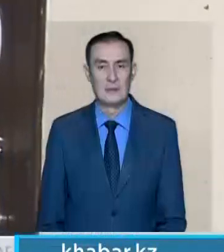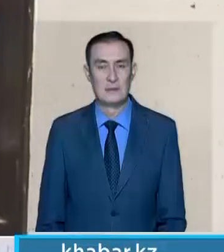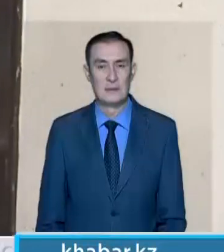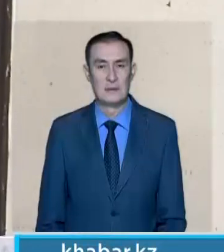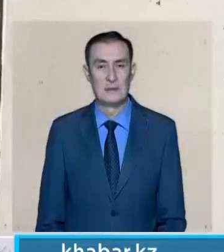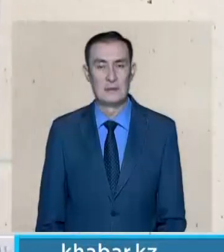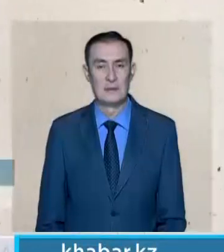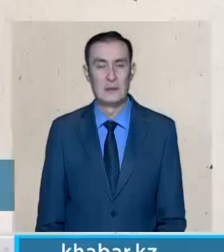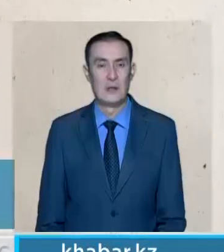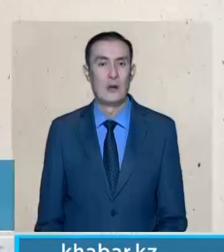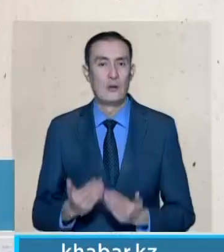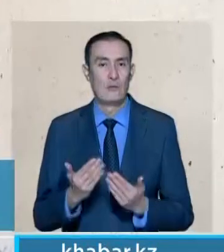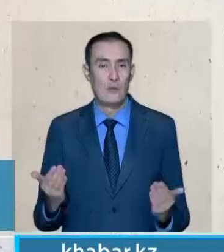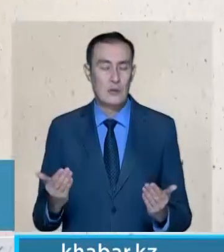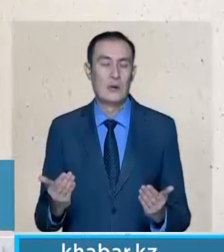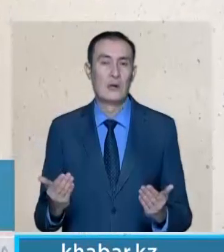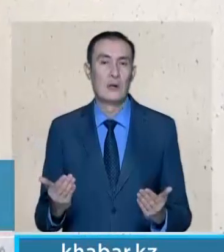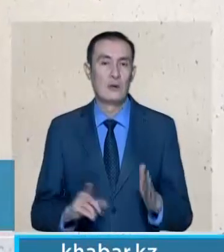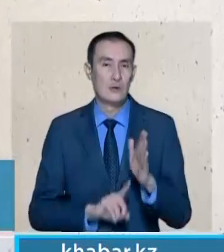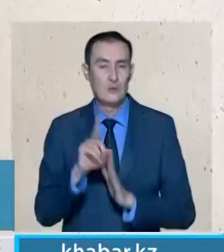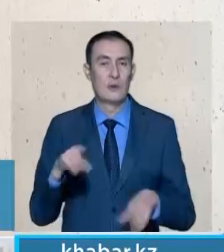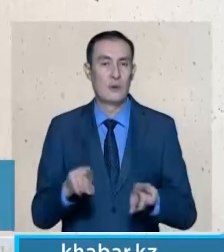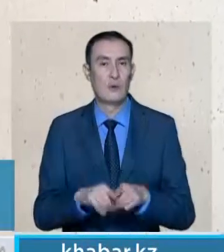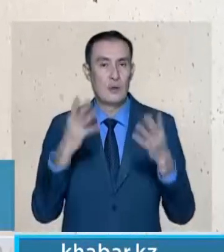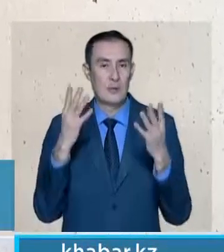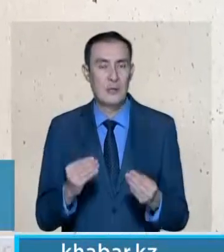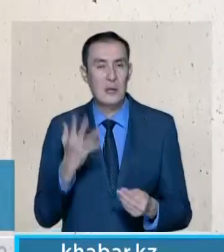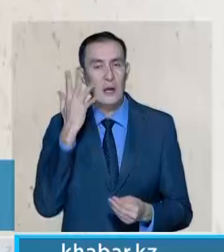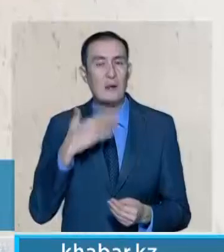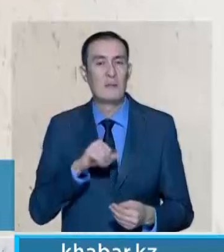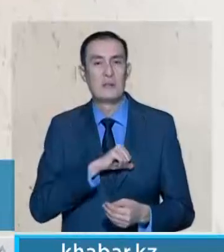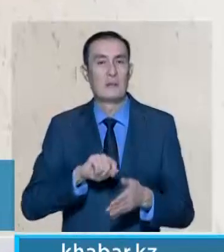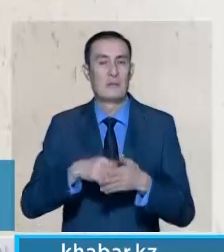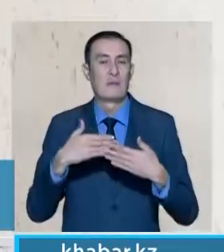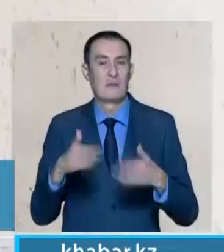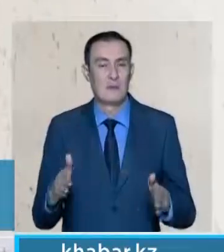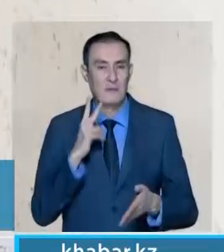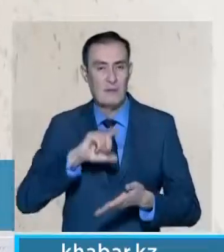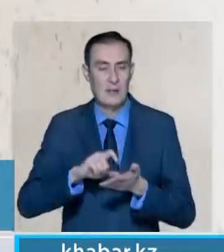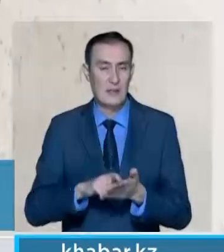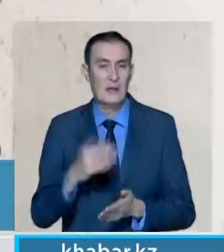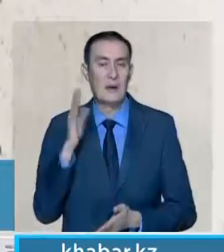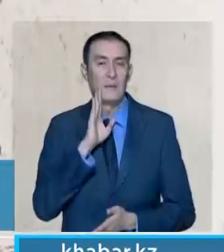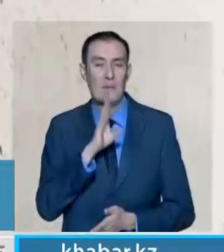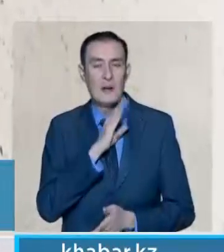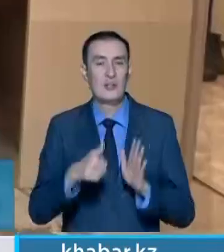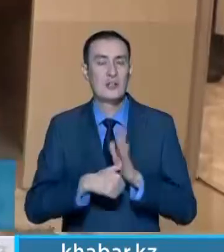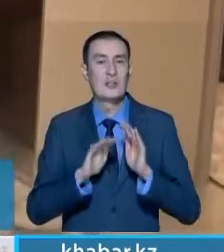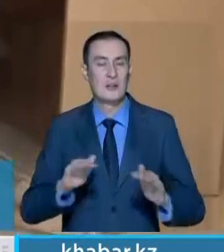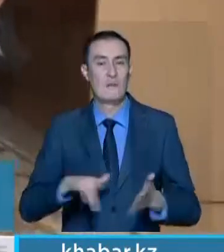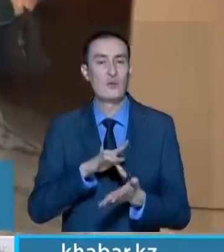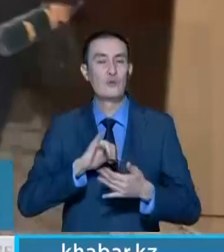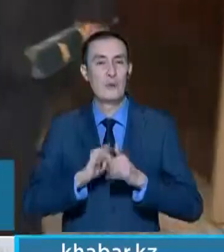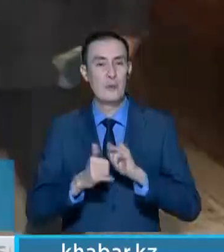Вот, наконец-то наступил тот день, когда мы открываем двери своей квартиры. Мать шестерых детей Назгуль Адилканова из